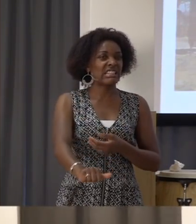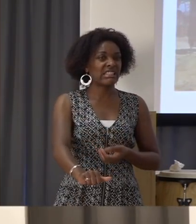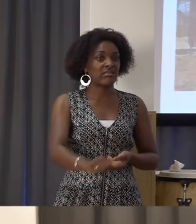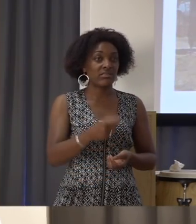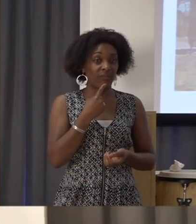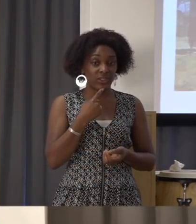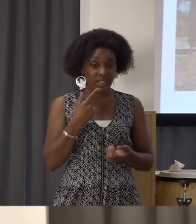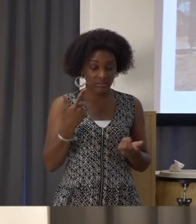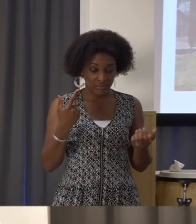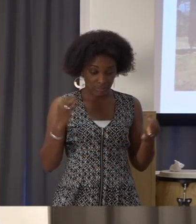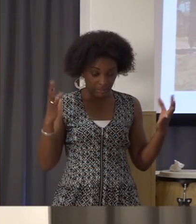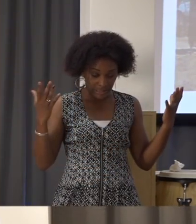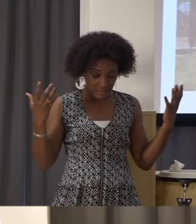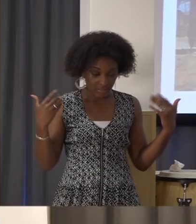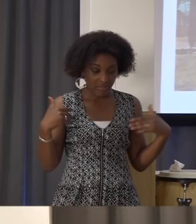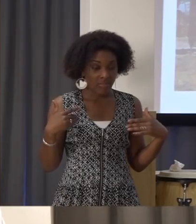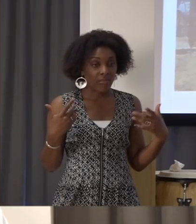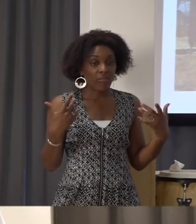dignité.